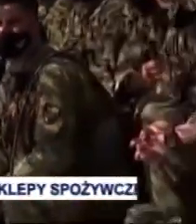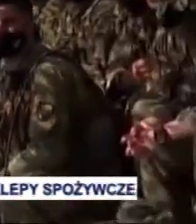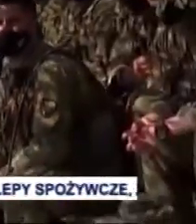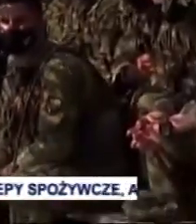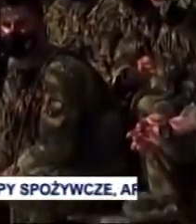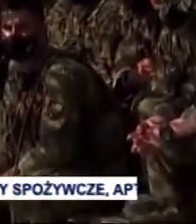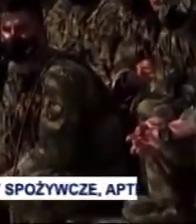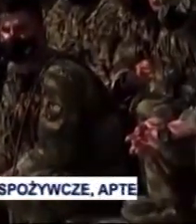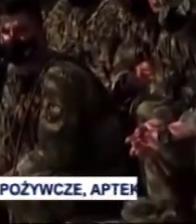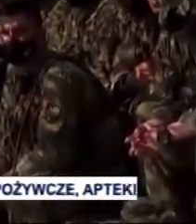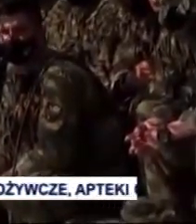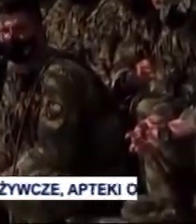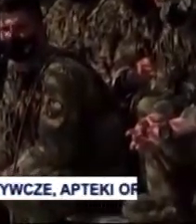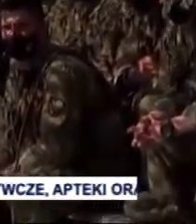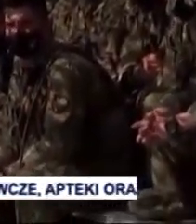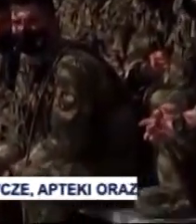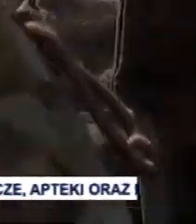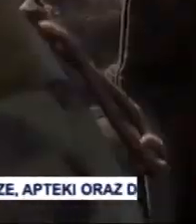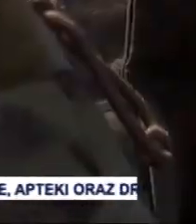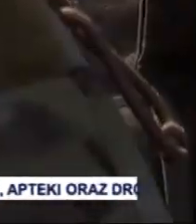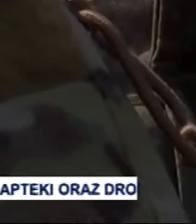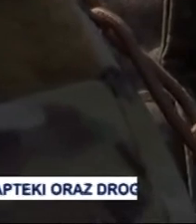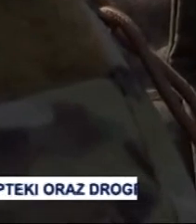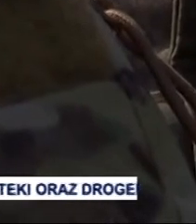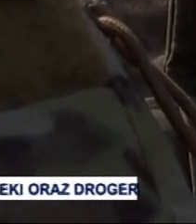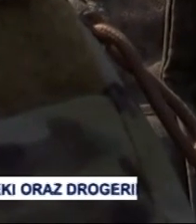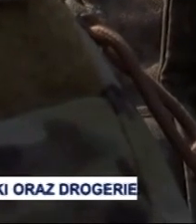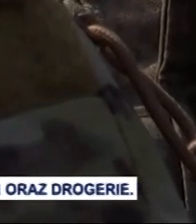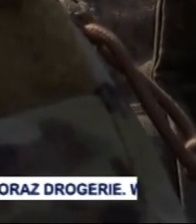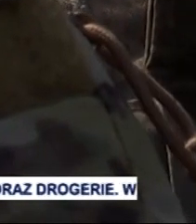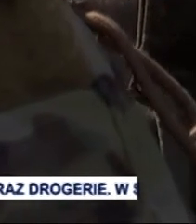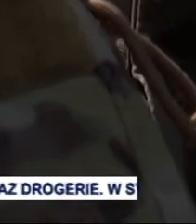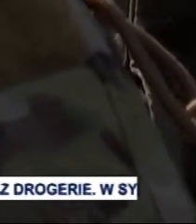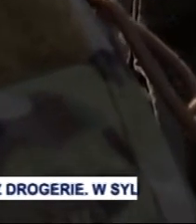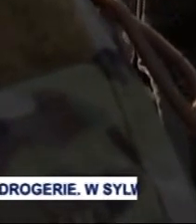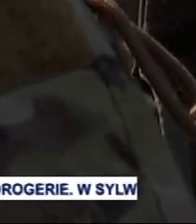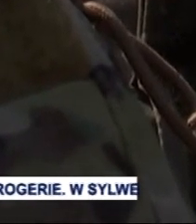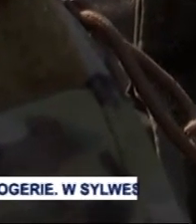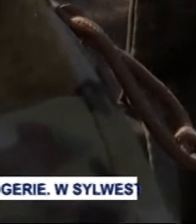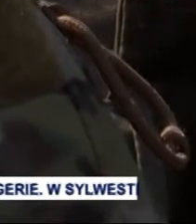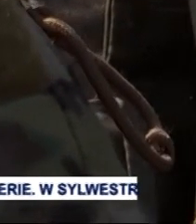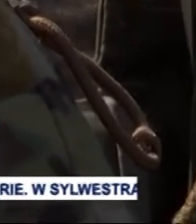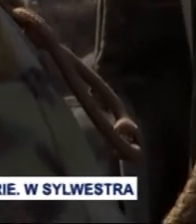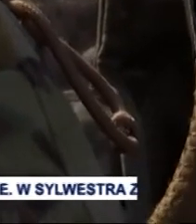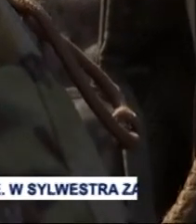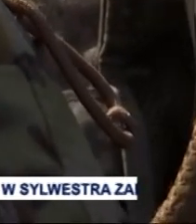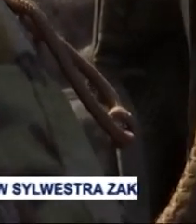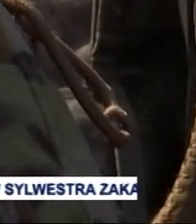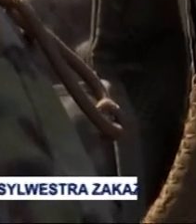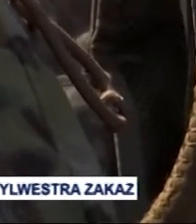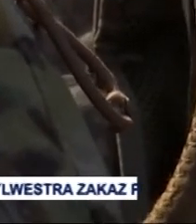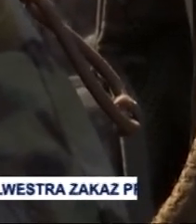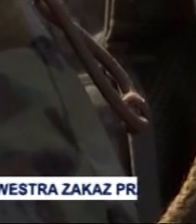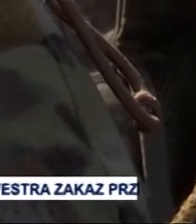chcących rozpocząć zaopatrywanie amerykańskiej armii zostały zamieszczone w specjalnym przewodniku Zostań dostawcą wojsk